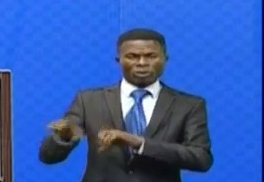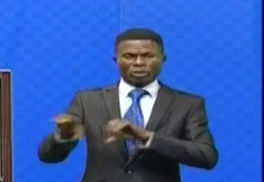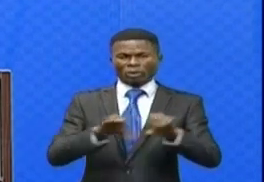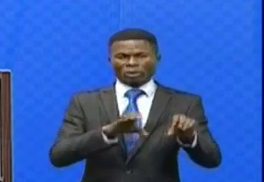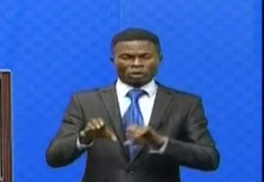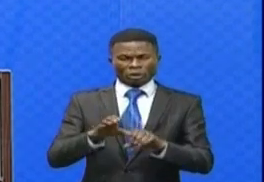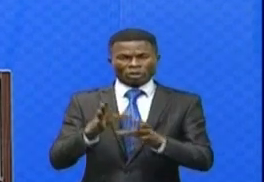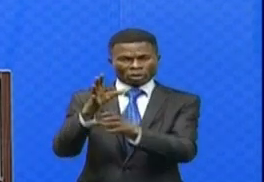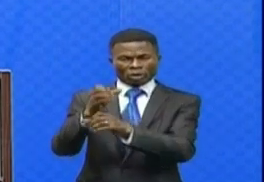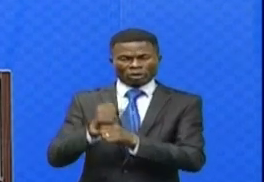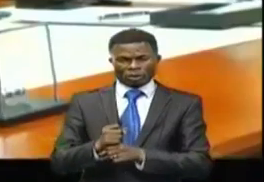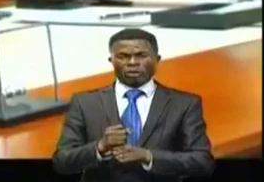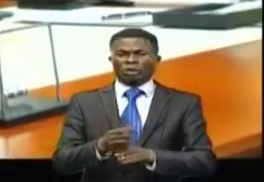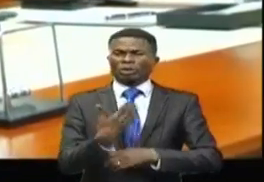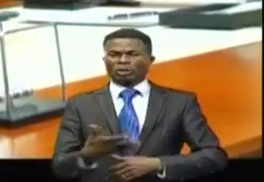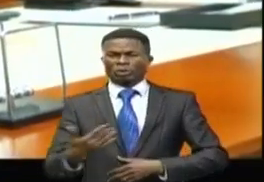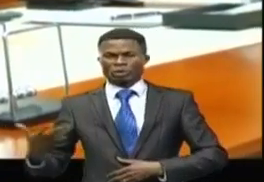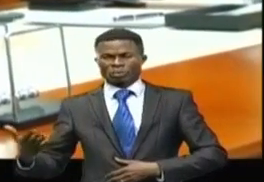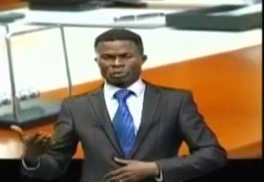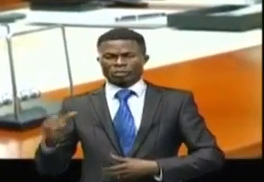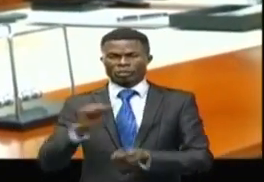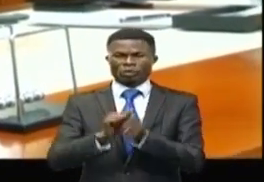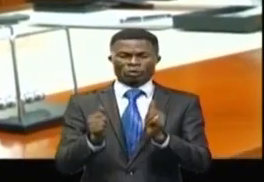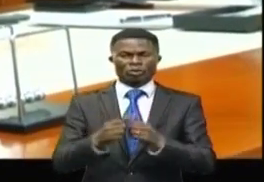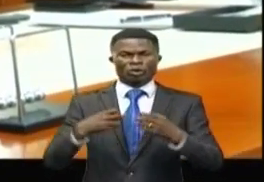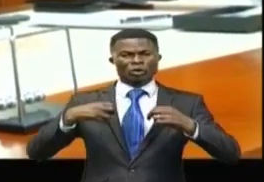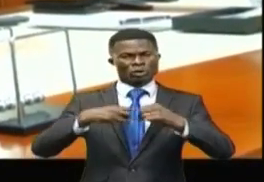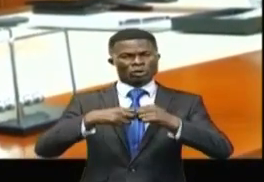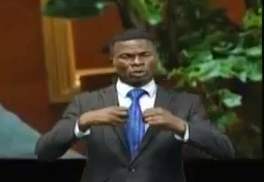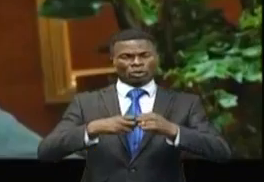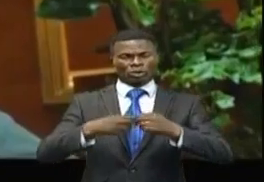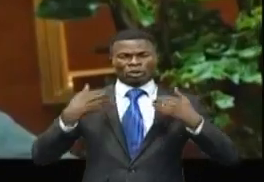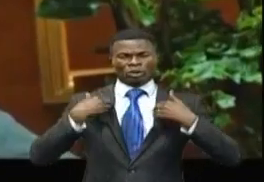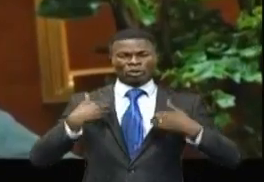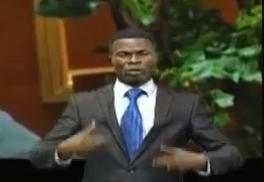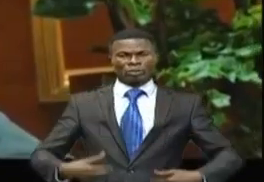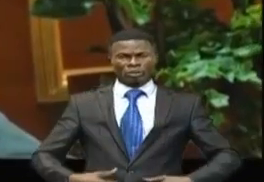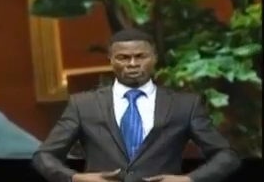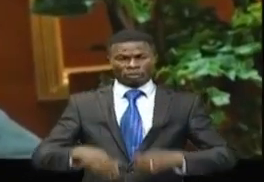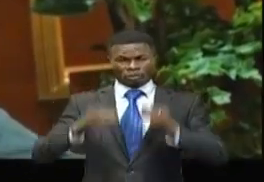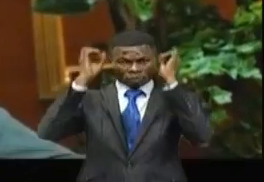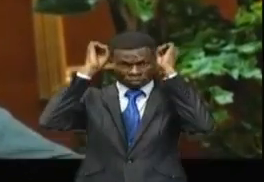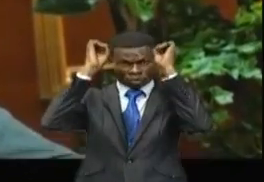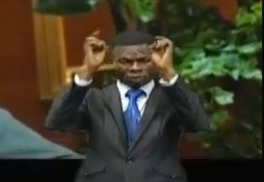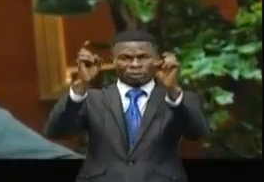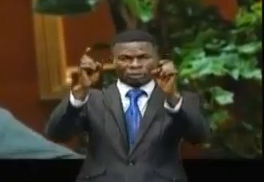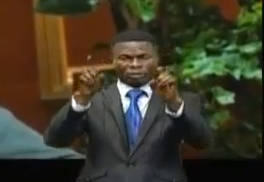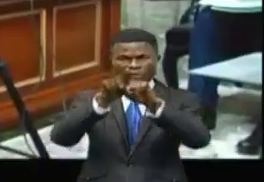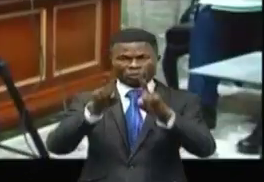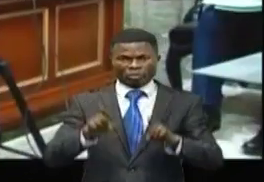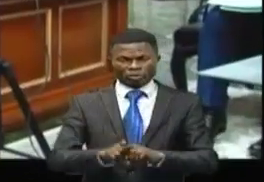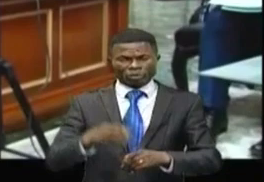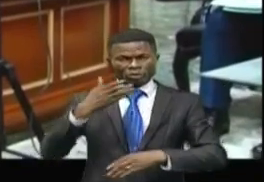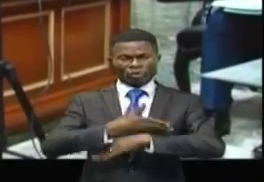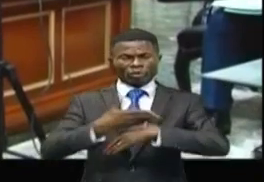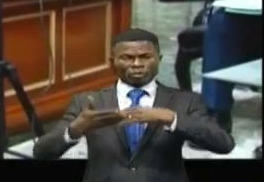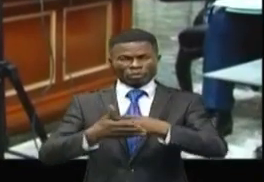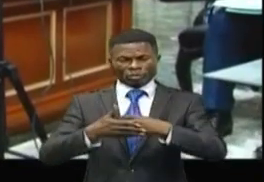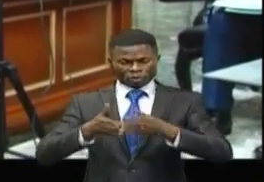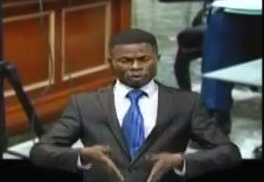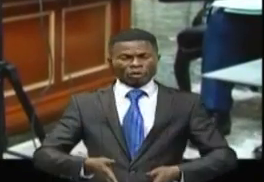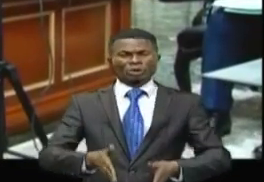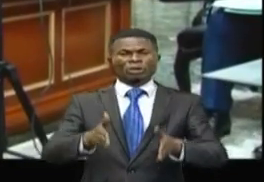des équipements dans les domaines de l'énergie de la santé de l'éducation et de la construction des infrastructures